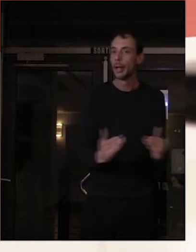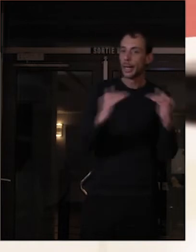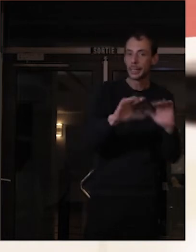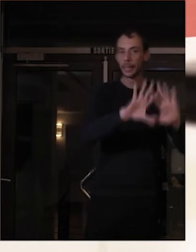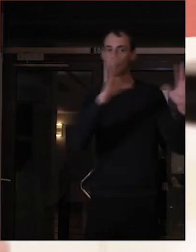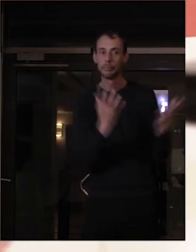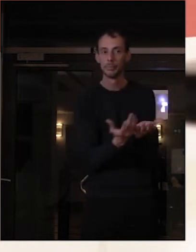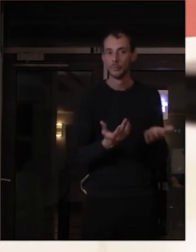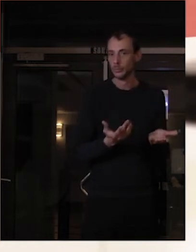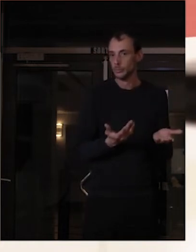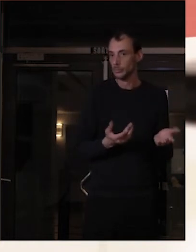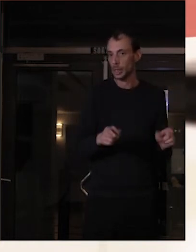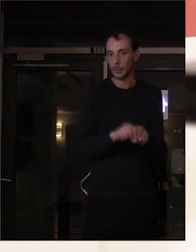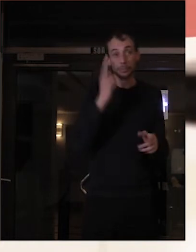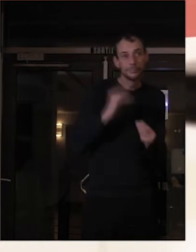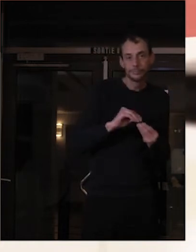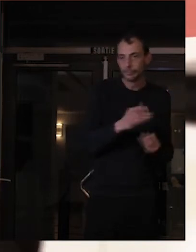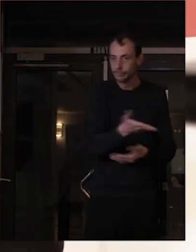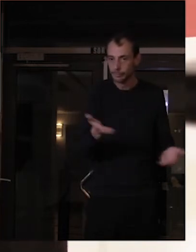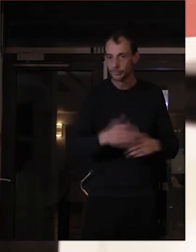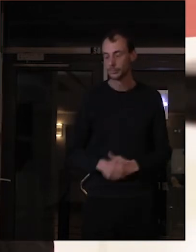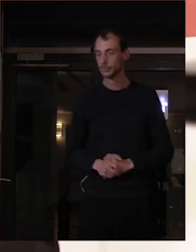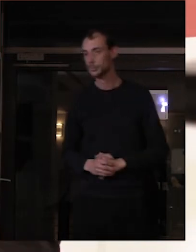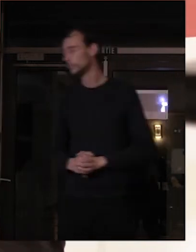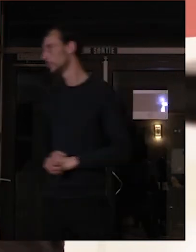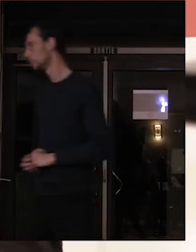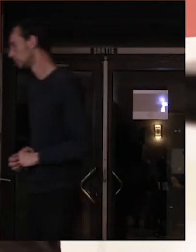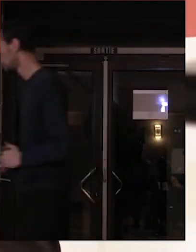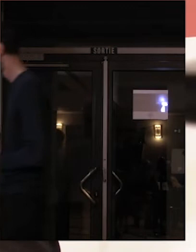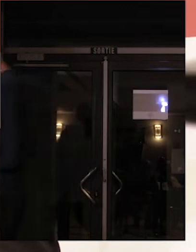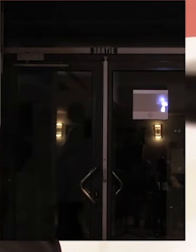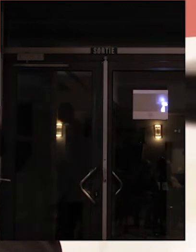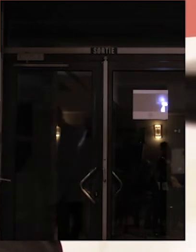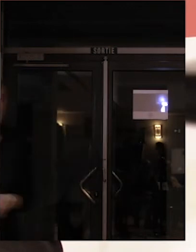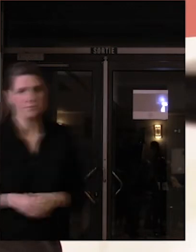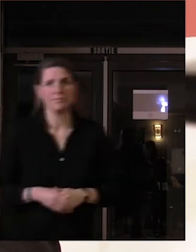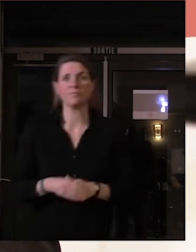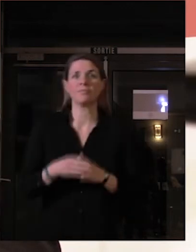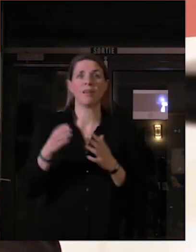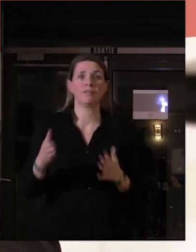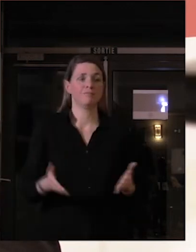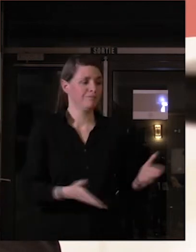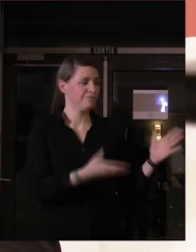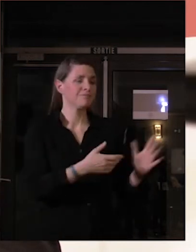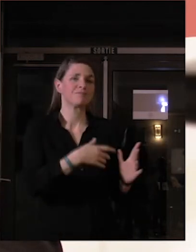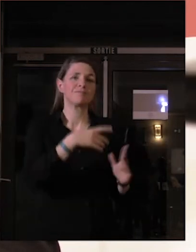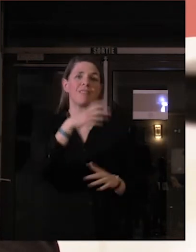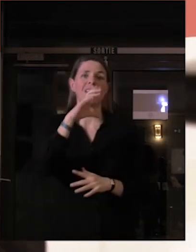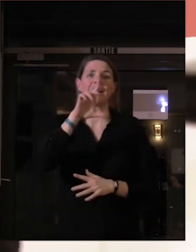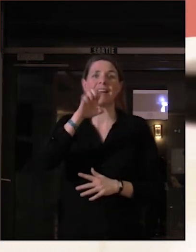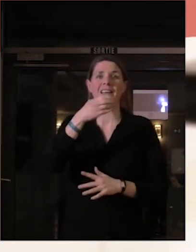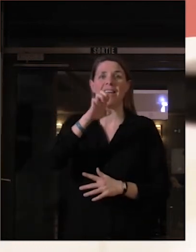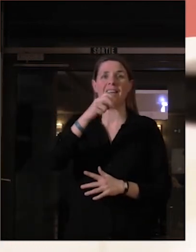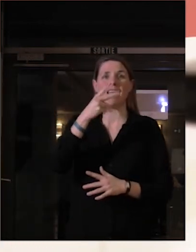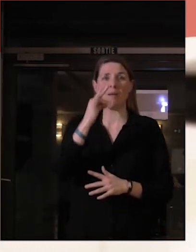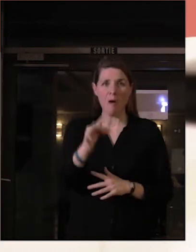sûr, est fondamental, et à la mixité. Et donc, je donne la parole à Clément aussi, qui nous a donné un super exemple